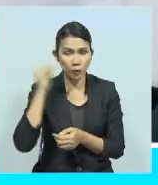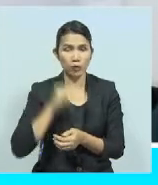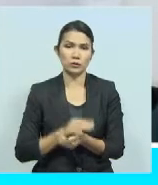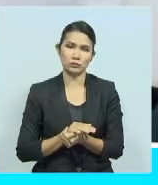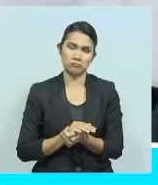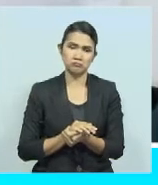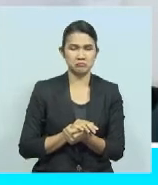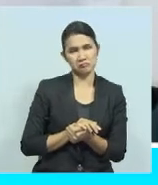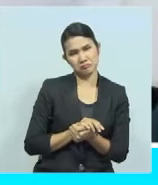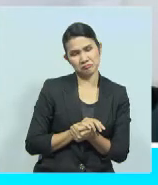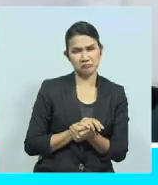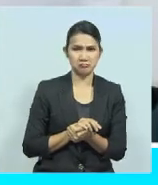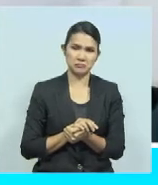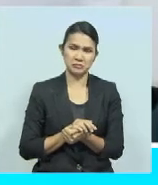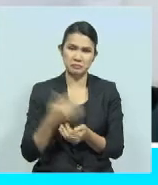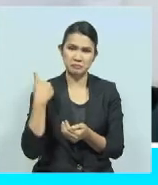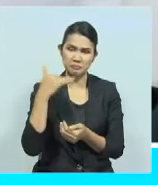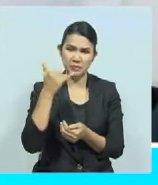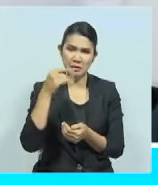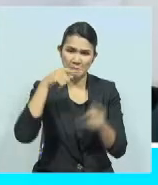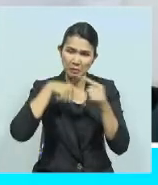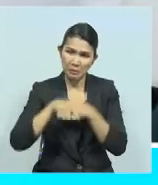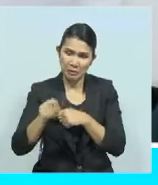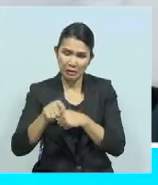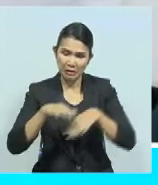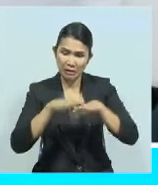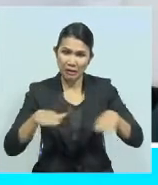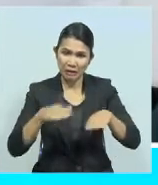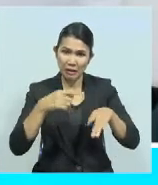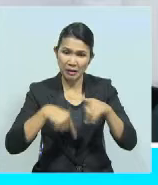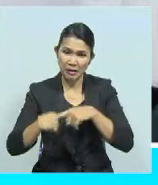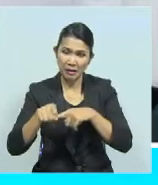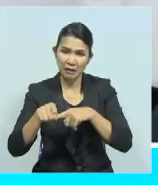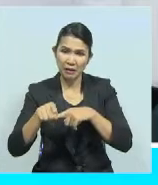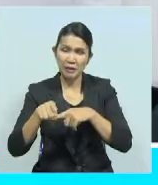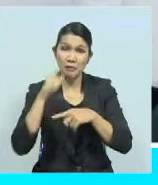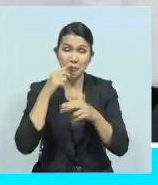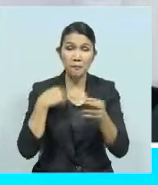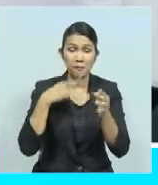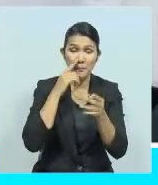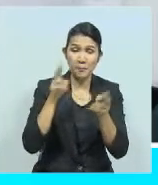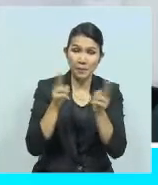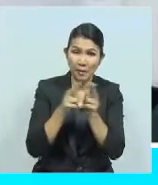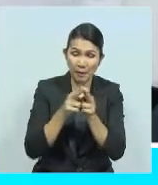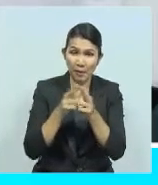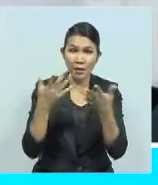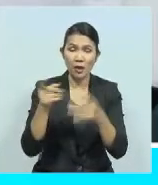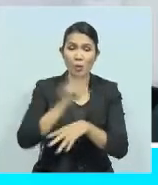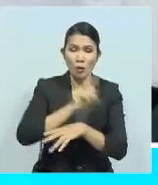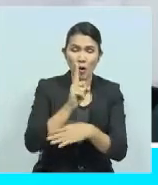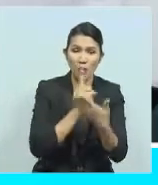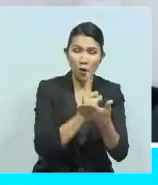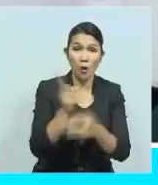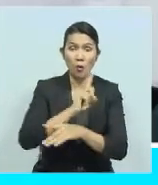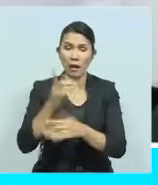ว่าเอ๊ะมันจะแบบมีการเด็กอาจจะมีการเล็กมีเพศสัมพันธ์กันในวันลอยกระทงในวันวาเลนไท